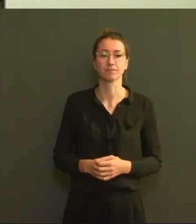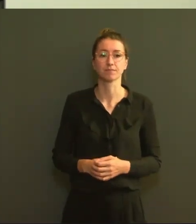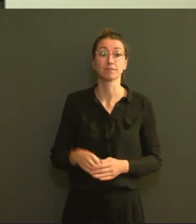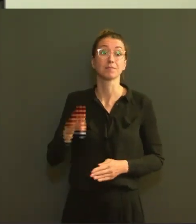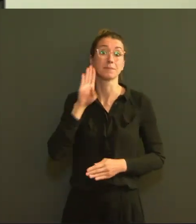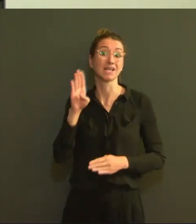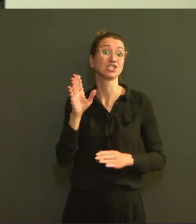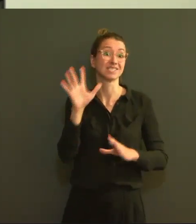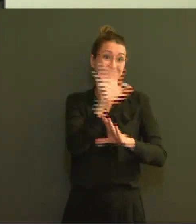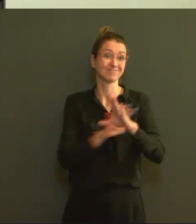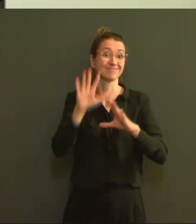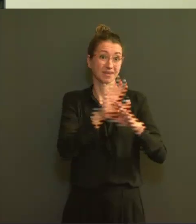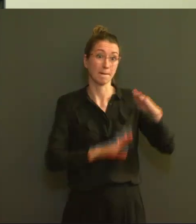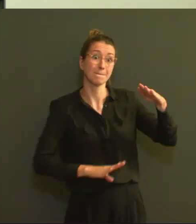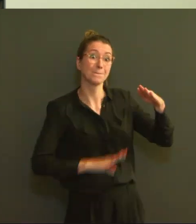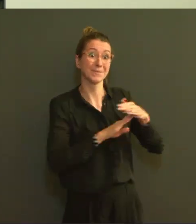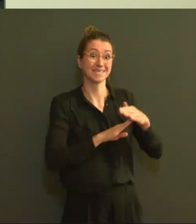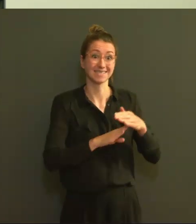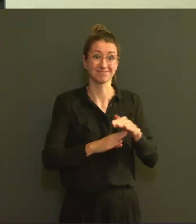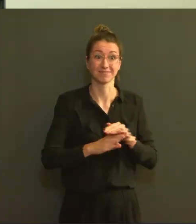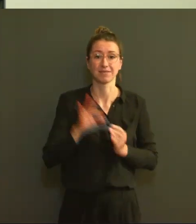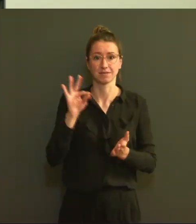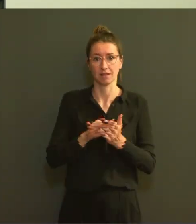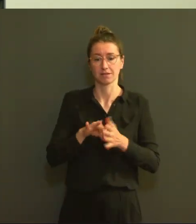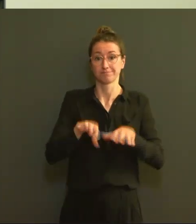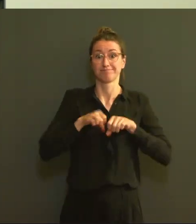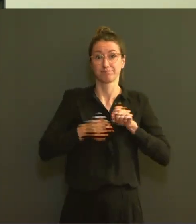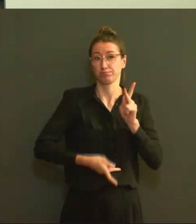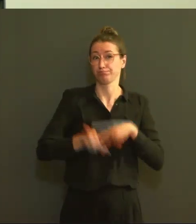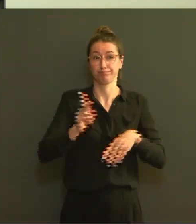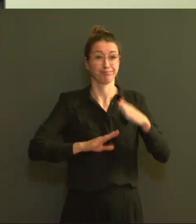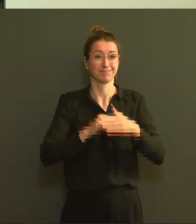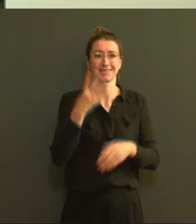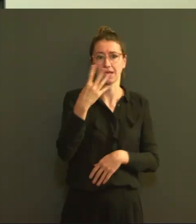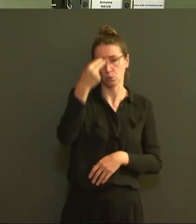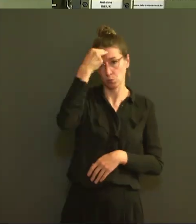et que depuis lors, on voit cette diminution et c'est assez encourageant.